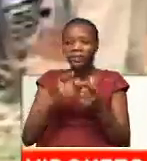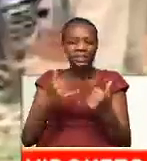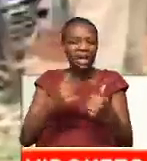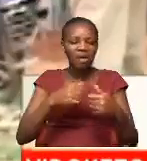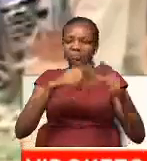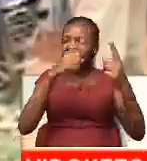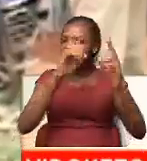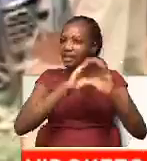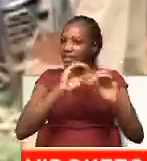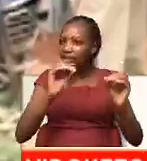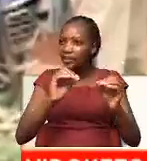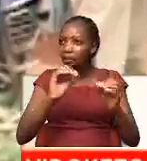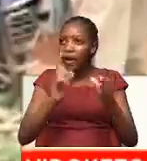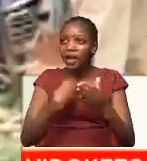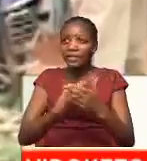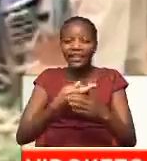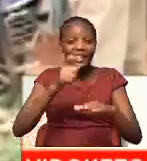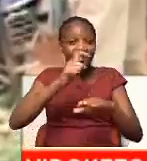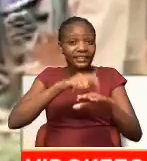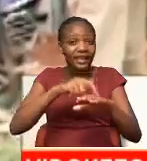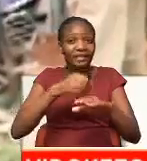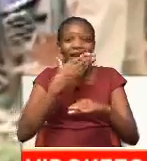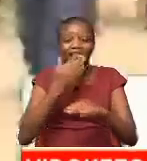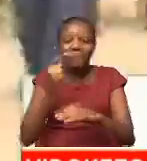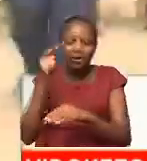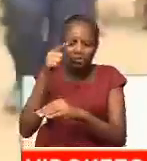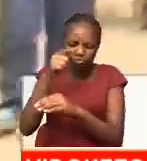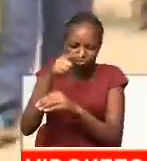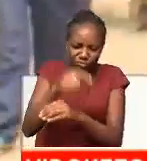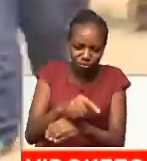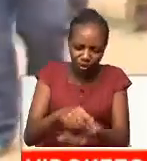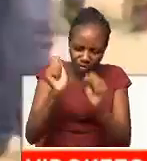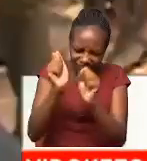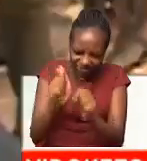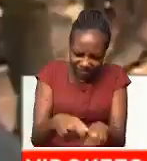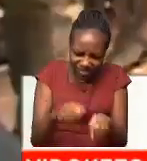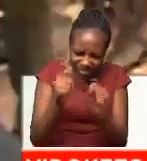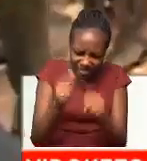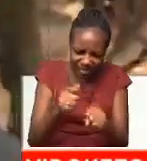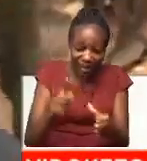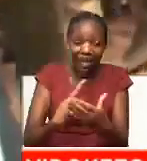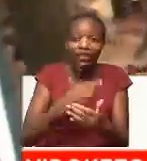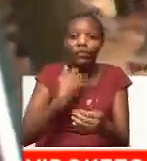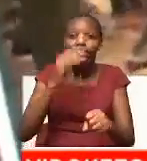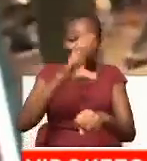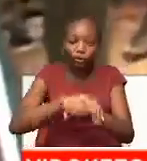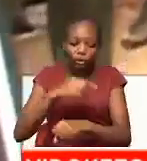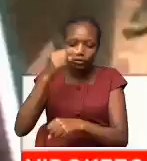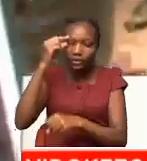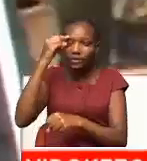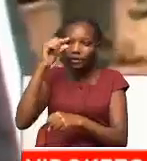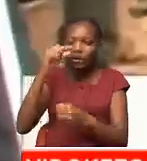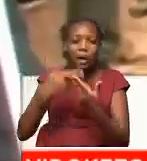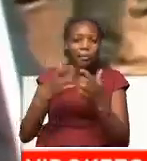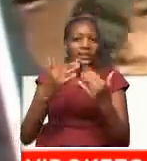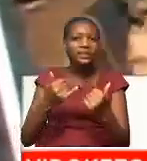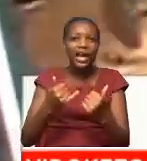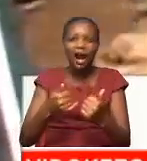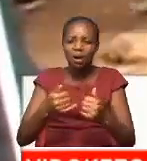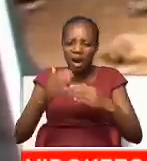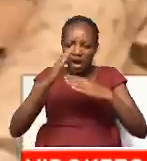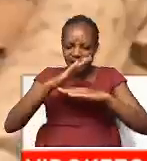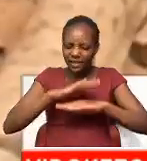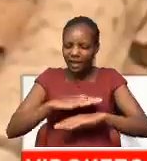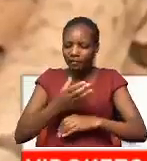mnege aliposhuka ndani ya timbo la zaidi ya futi 35 kwa lengo la kuchimba dhahabu. Kwa bahati mbaya hakukuwa na hewa ya oksijeni